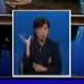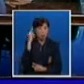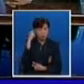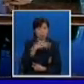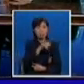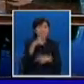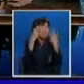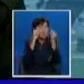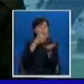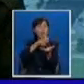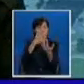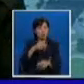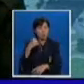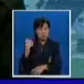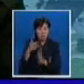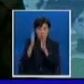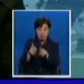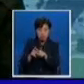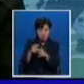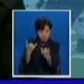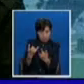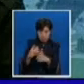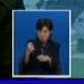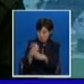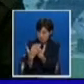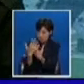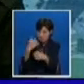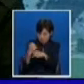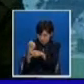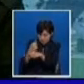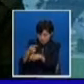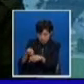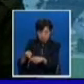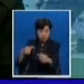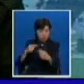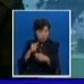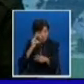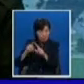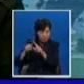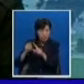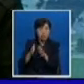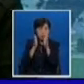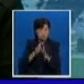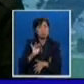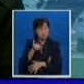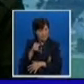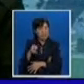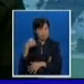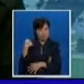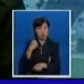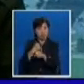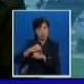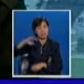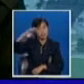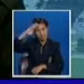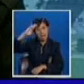แล้วนะครับก็บางคนก็ยังอยู่ในกองทัพแต่ว่าไม่มีตำแหน่งหน้าที่นะครับเท่า